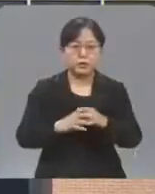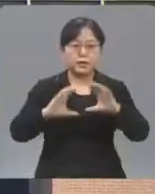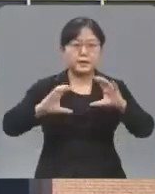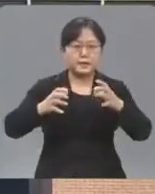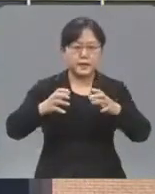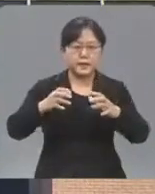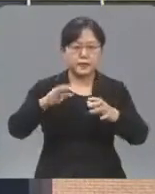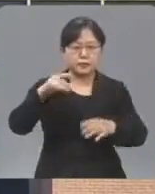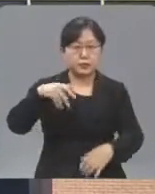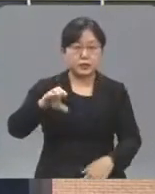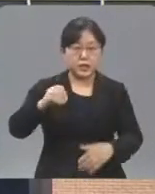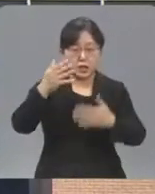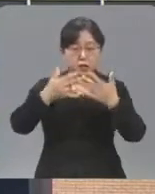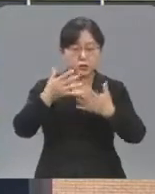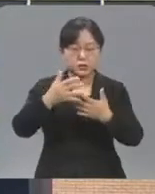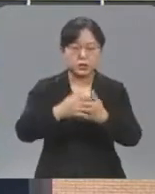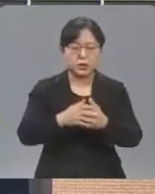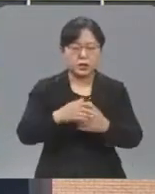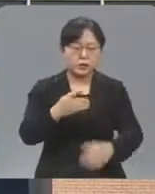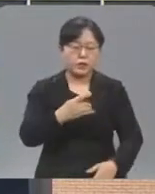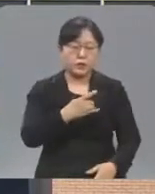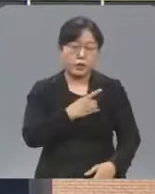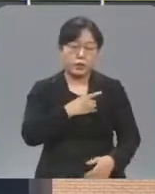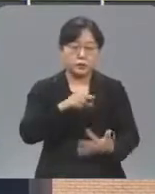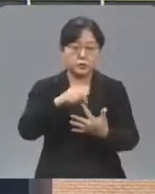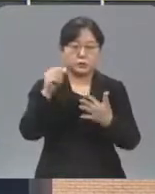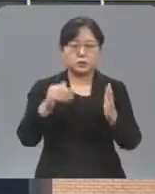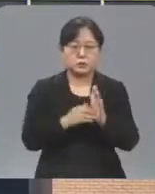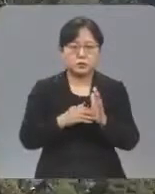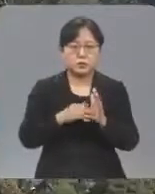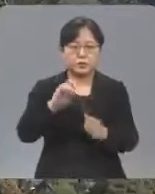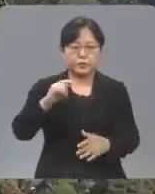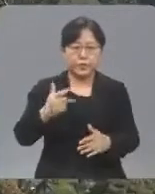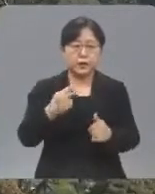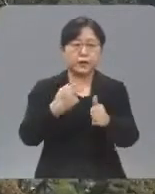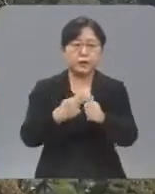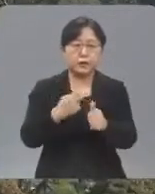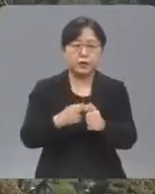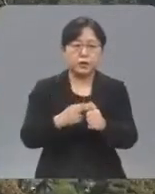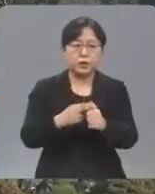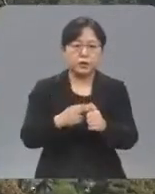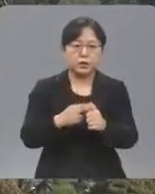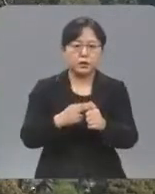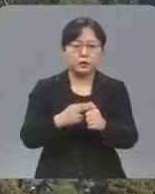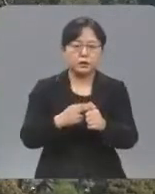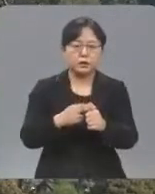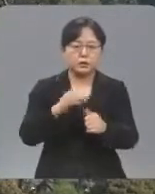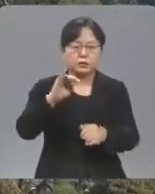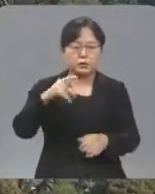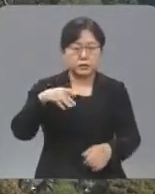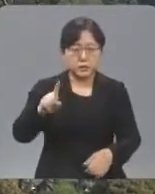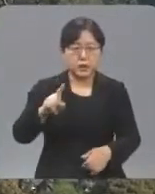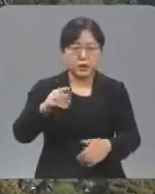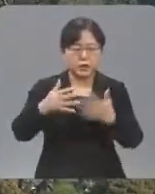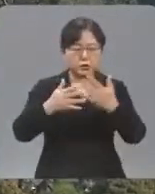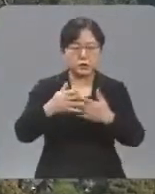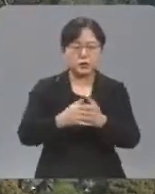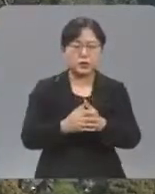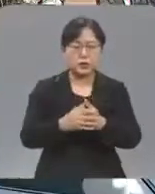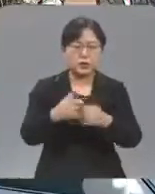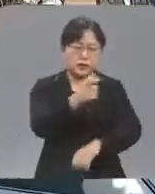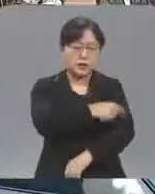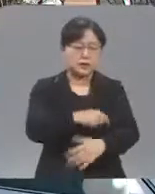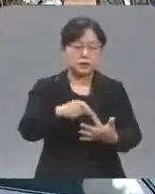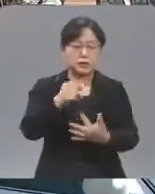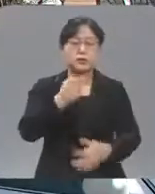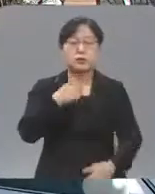학교의 최고 영광일 석학 회원의 선출 됐습니다 민 교수는 분자 영상 학자로서 세계의 분자 영상 학회 이사 로 선주